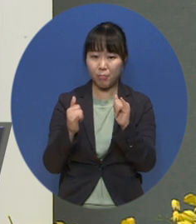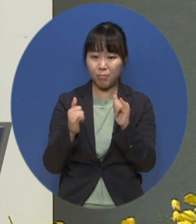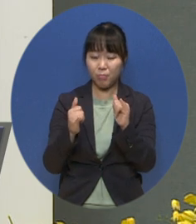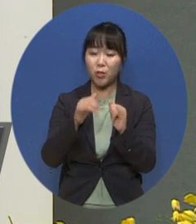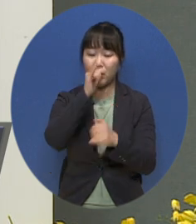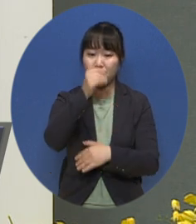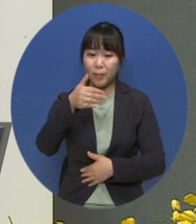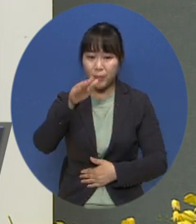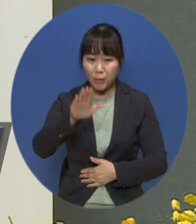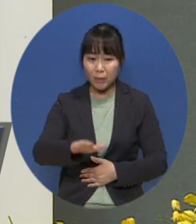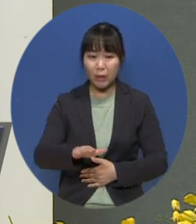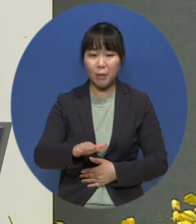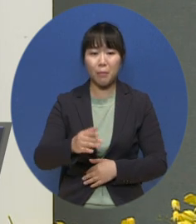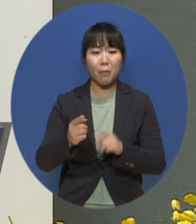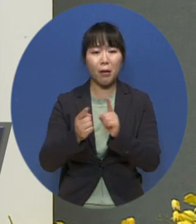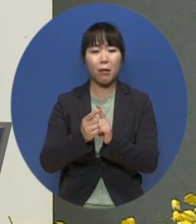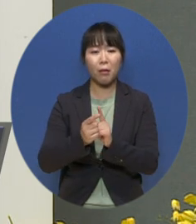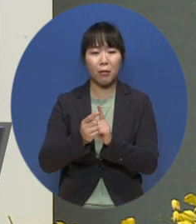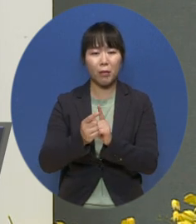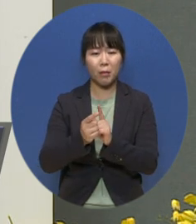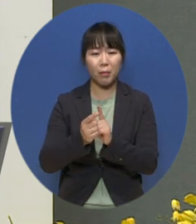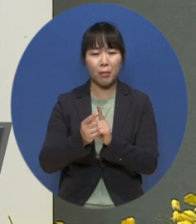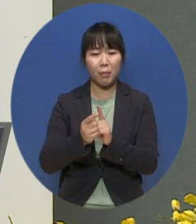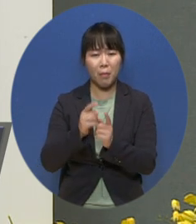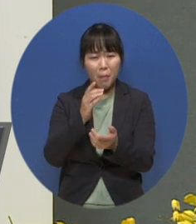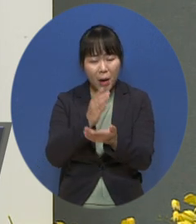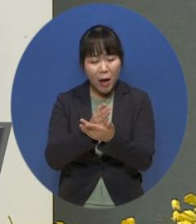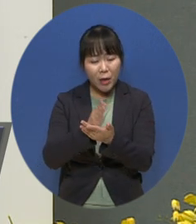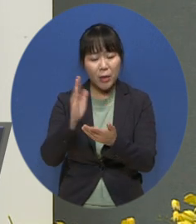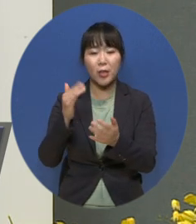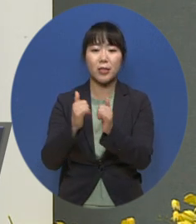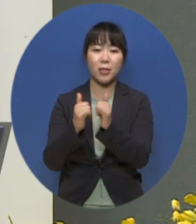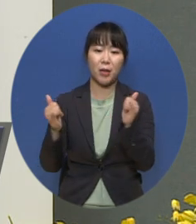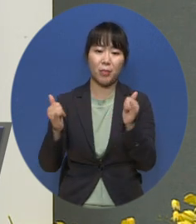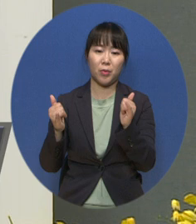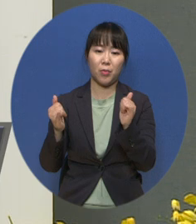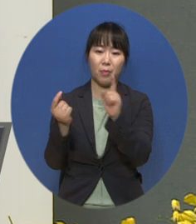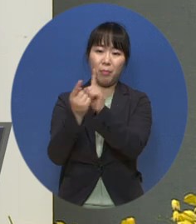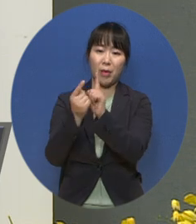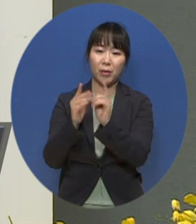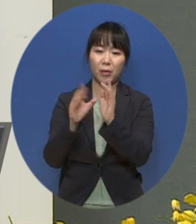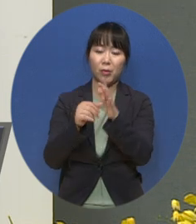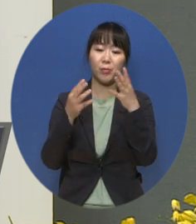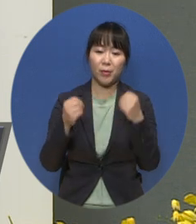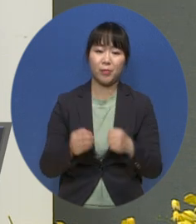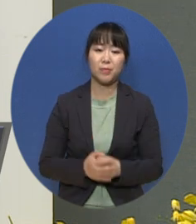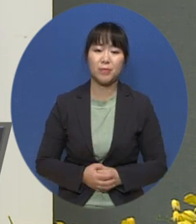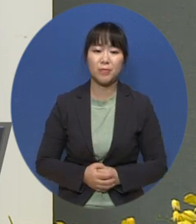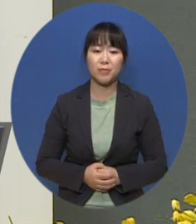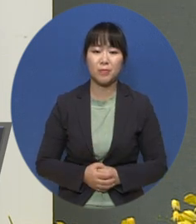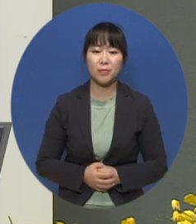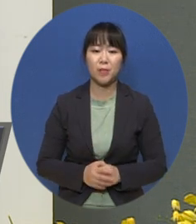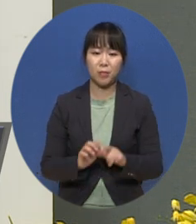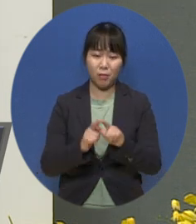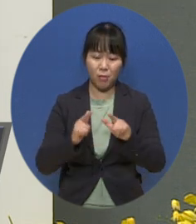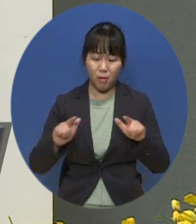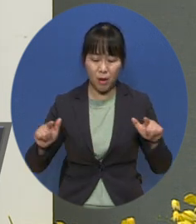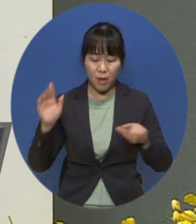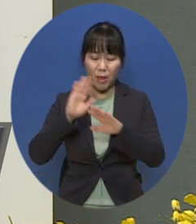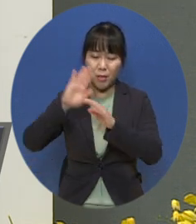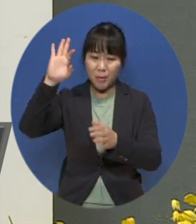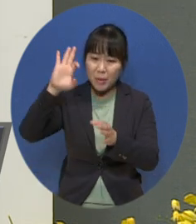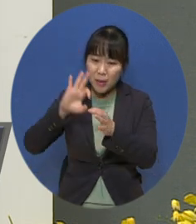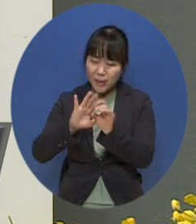은 만나지 못하 야 만나지 않아야 할 사람이 까지 만나는 경우가 많습니다 그런 여러가지 인연을